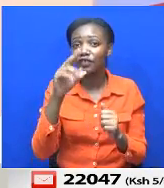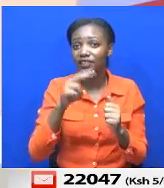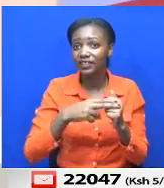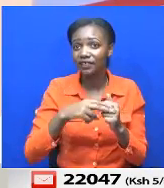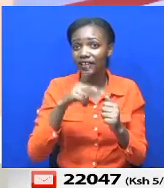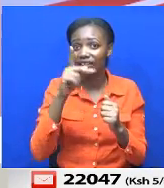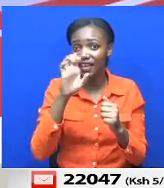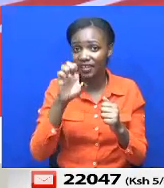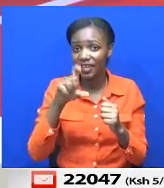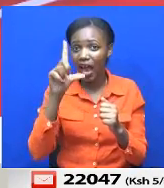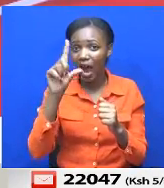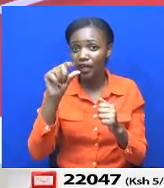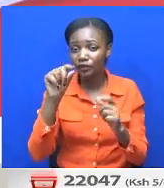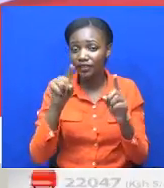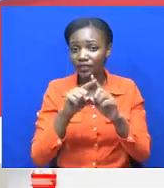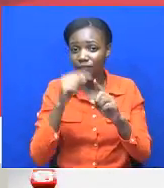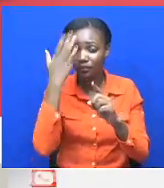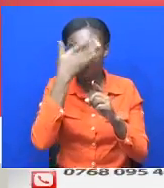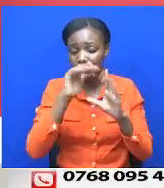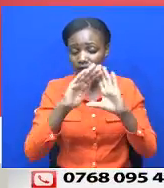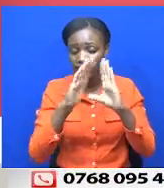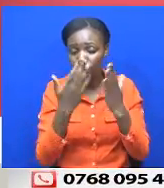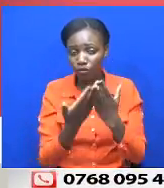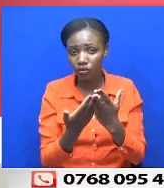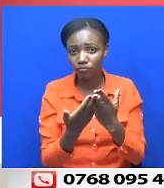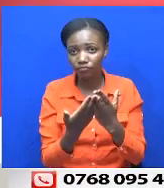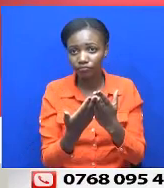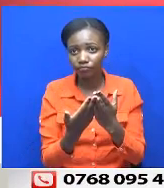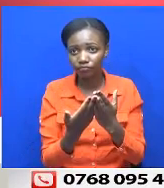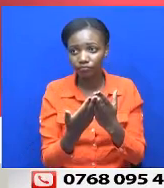@TV47KE kwenye Twitter na hata kwenye Facebook, ama kwangu